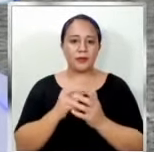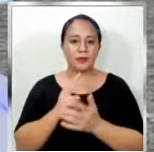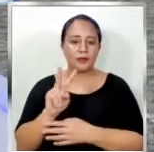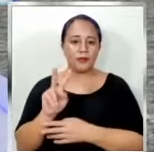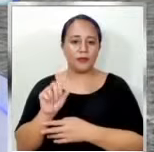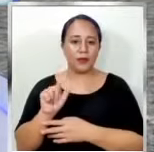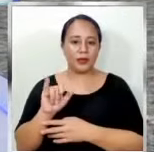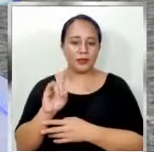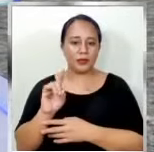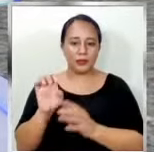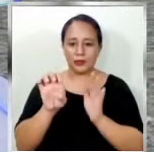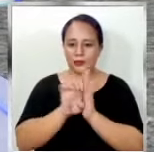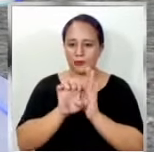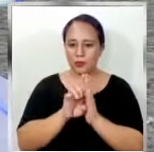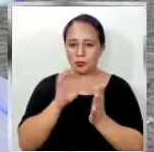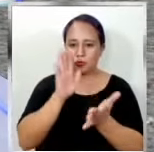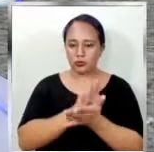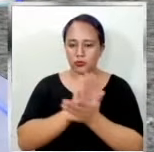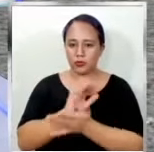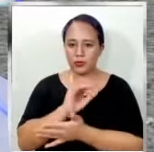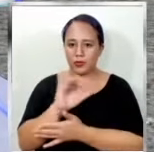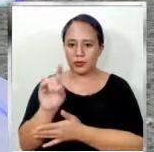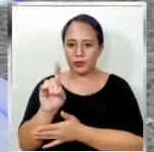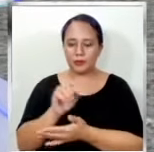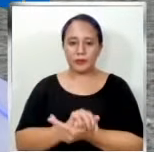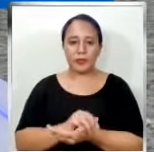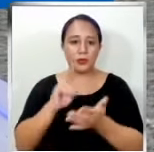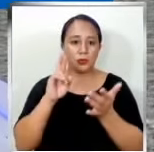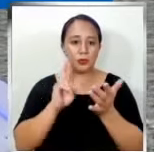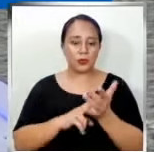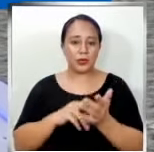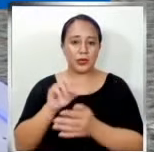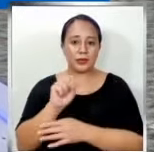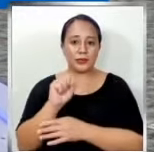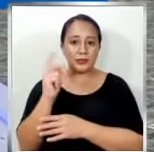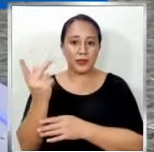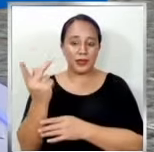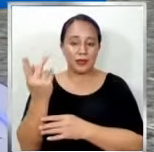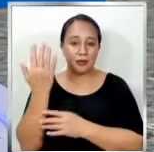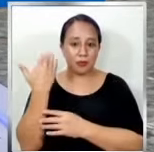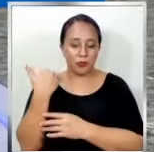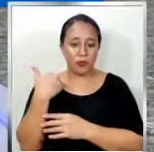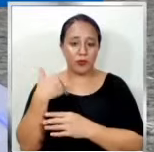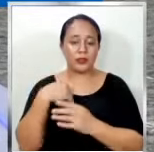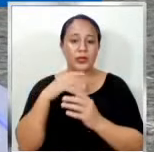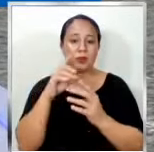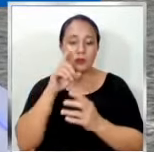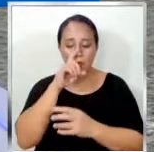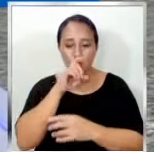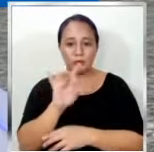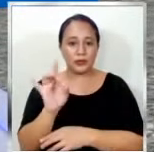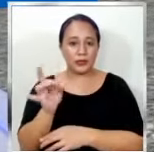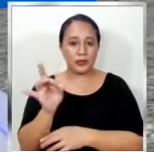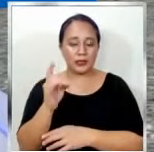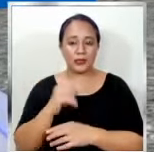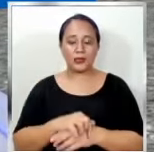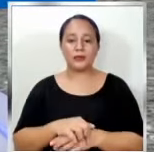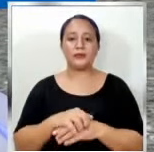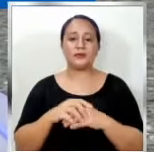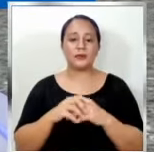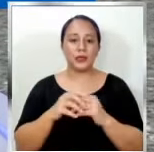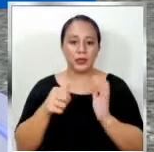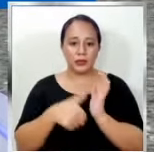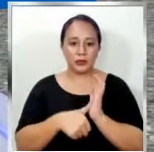ID. Ang mga rehistrado naman noong sangguni ang kabataan elections na mag-18 years old na rin sa darating na eleksyon, hindi